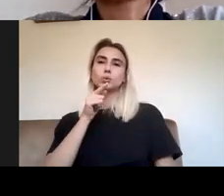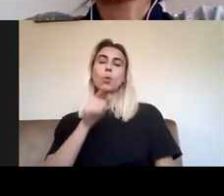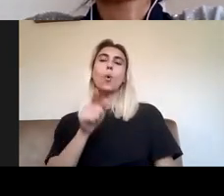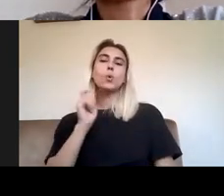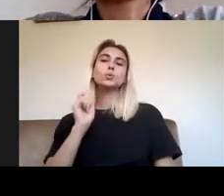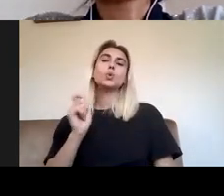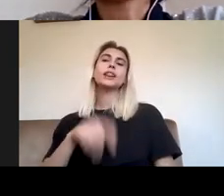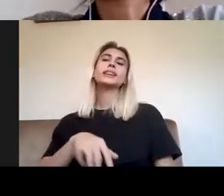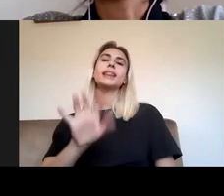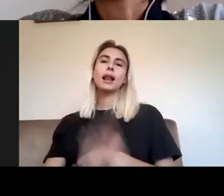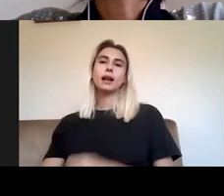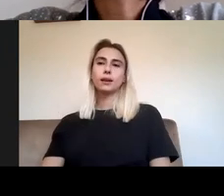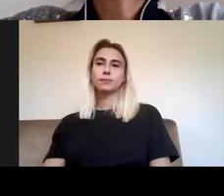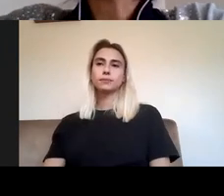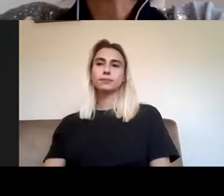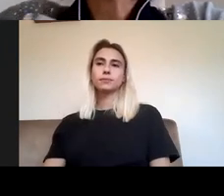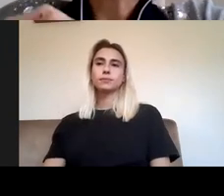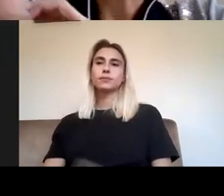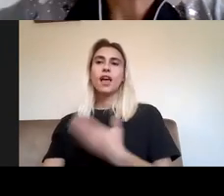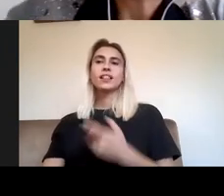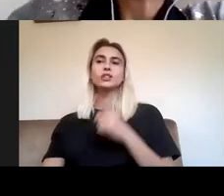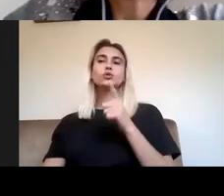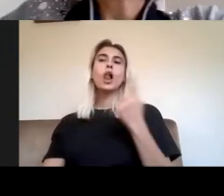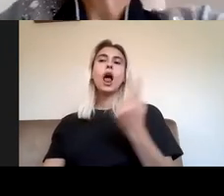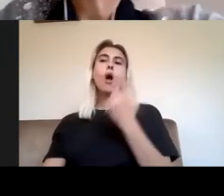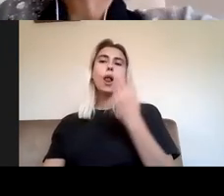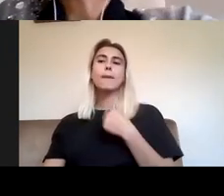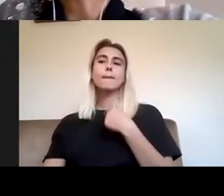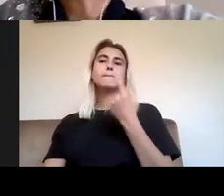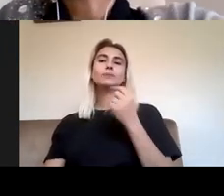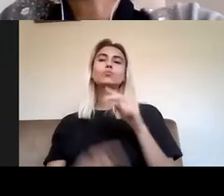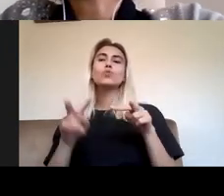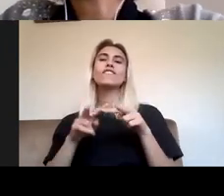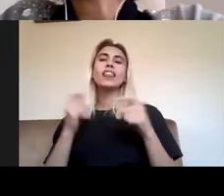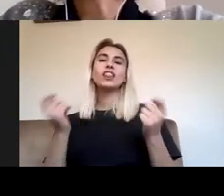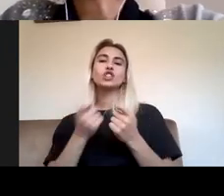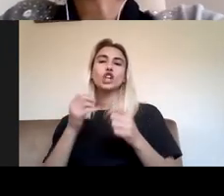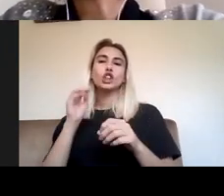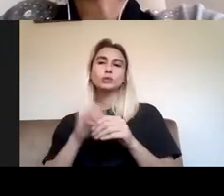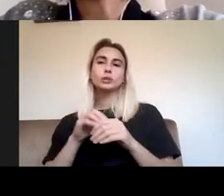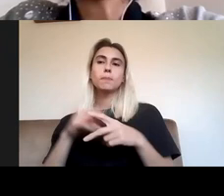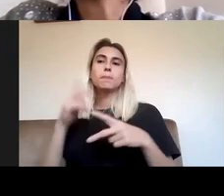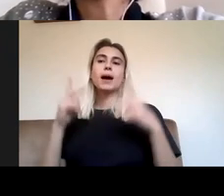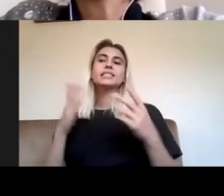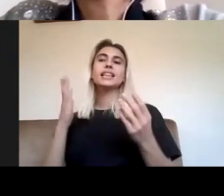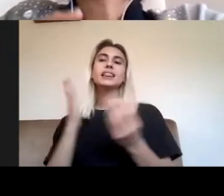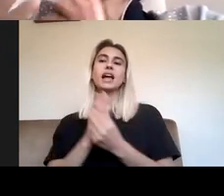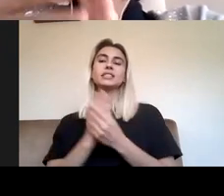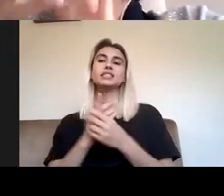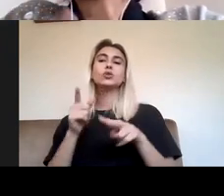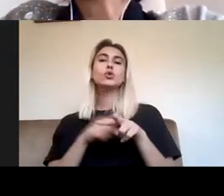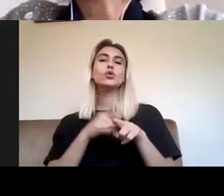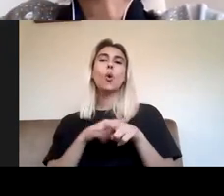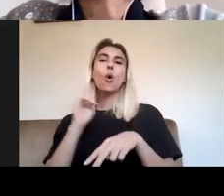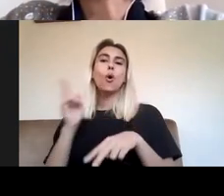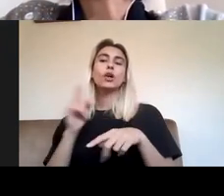değil. Evet. Şimdi şöyle oluyor. Tabii ben biraz müfredatta çalıştığım için bazı dersleri YÖK dediğimiz